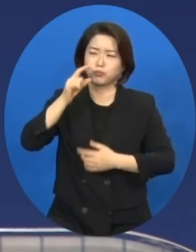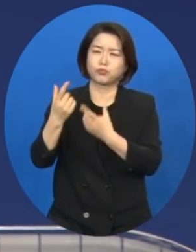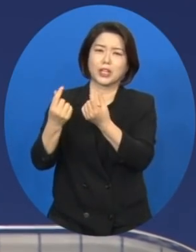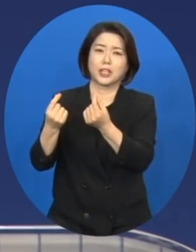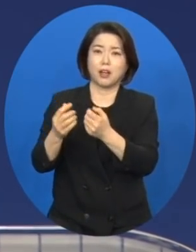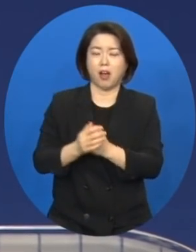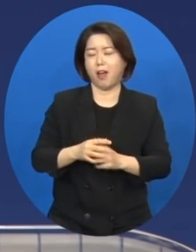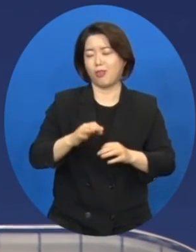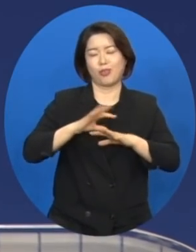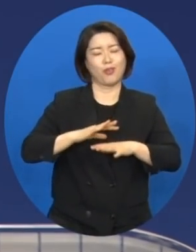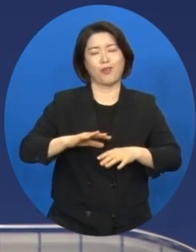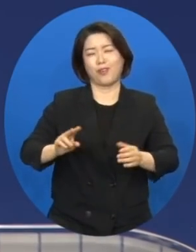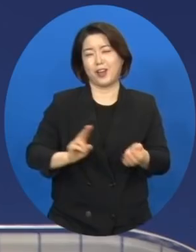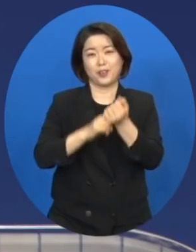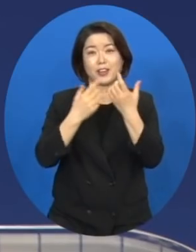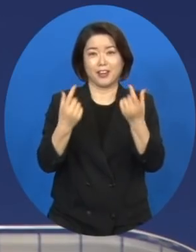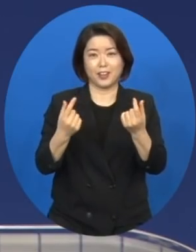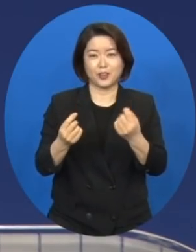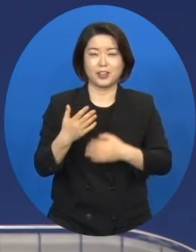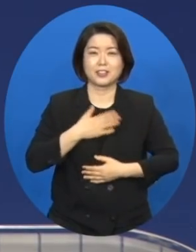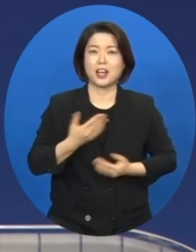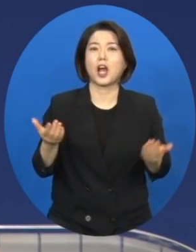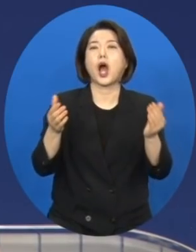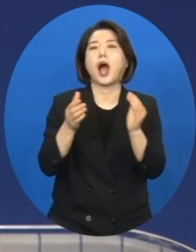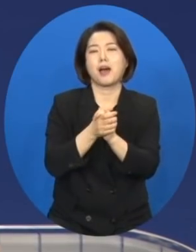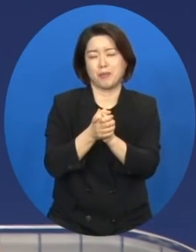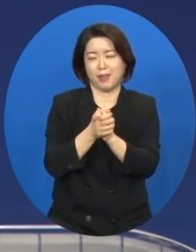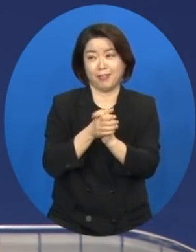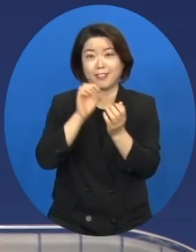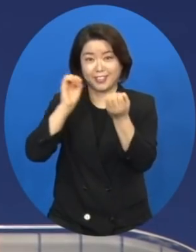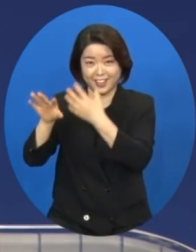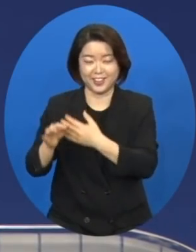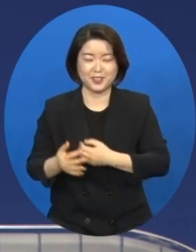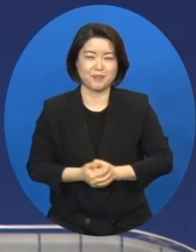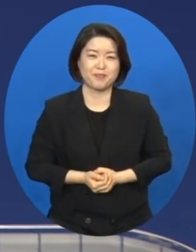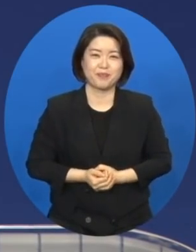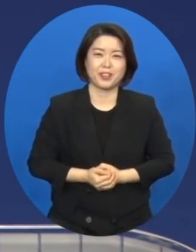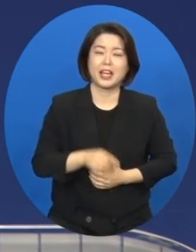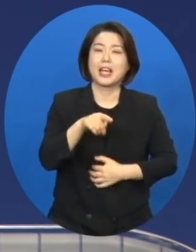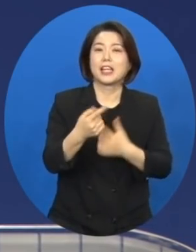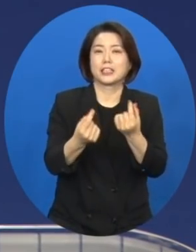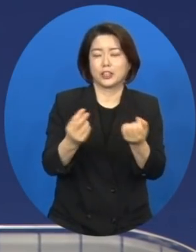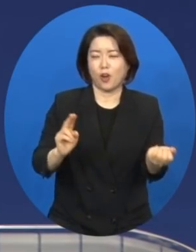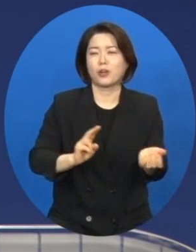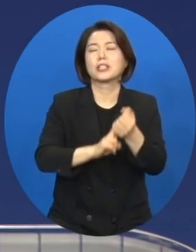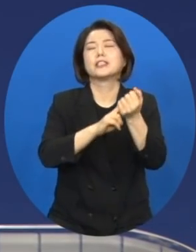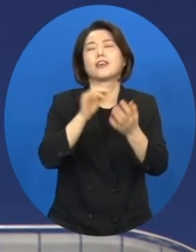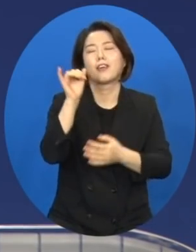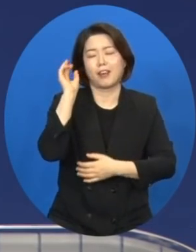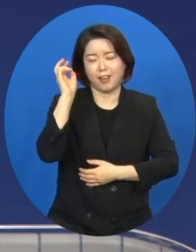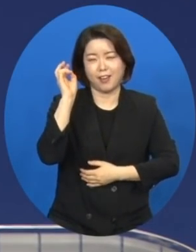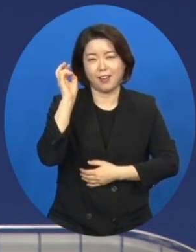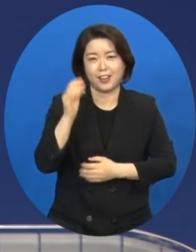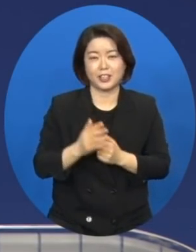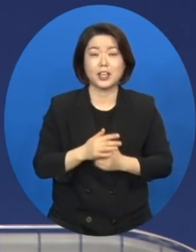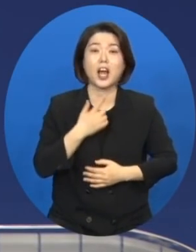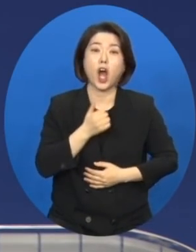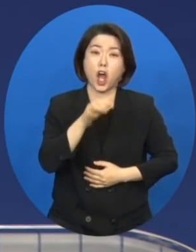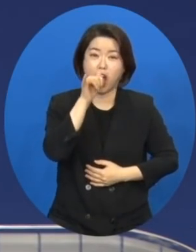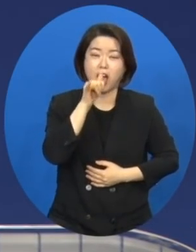놀라운 기적이 아닐 수가 없습니다. 제가 아멘 했습니다. 그래서 그런 기적도 있군요. 제가